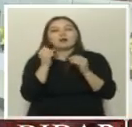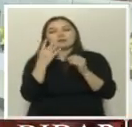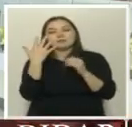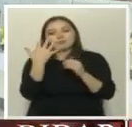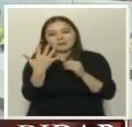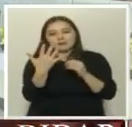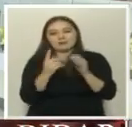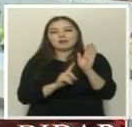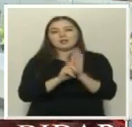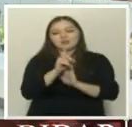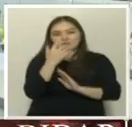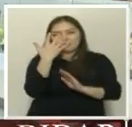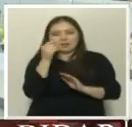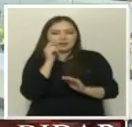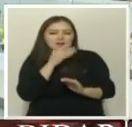сильно понравился конкурс.